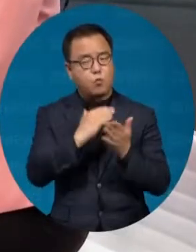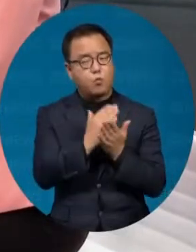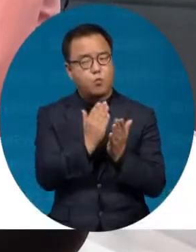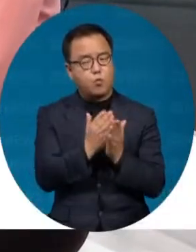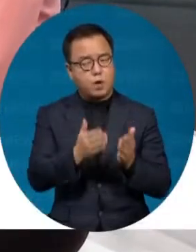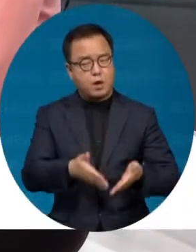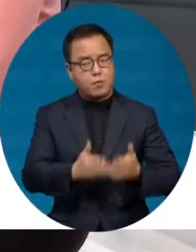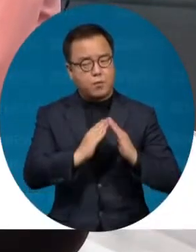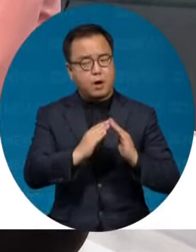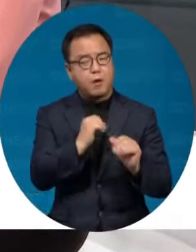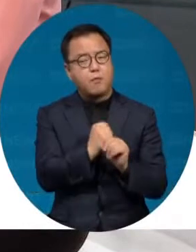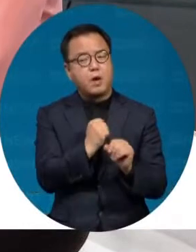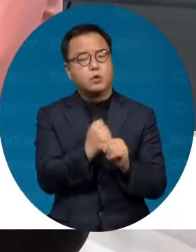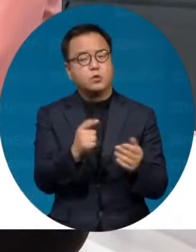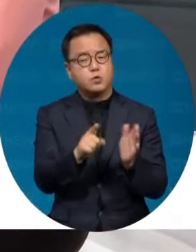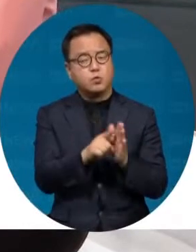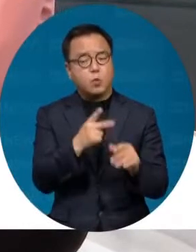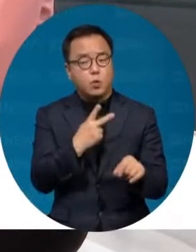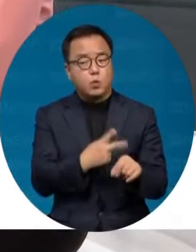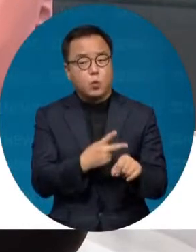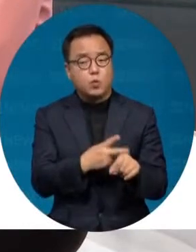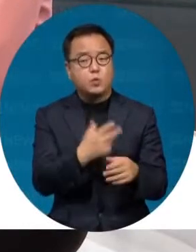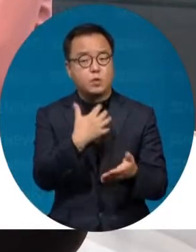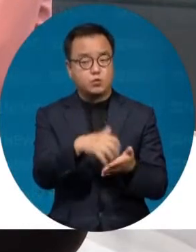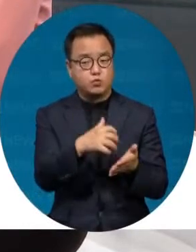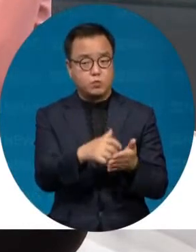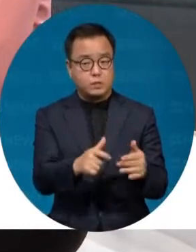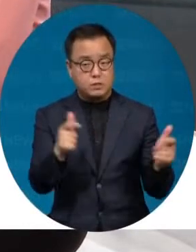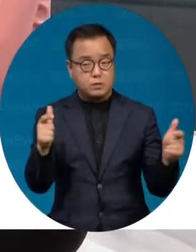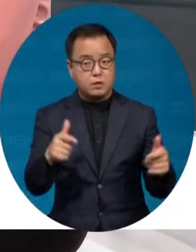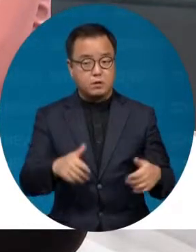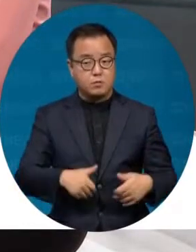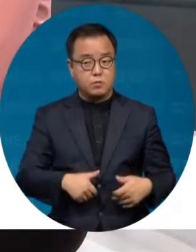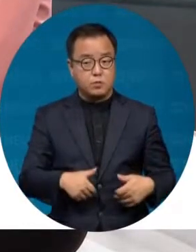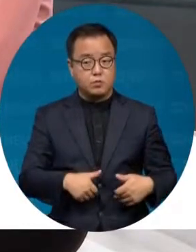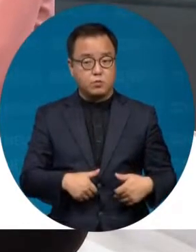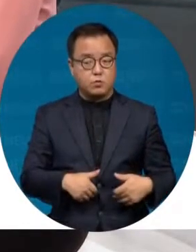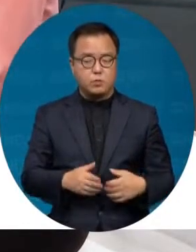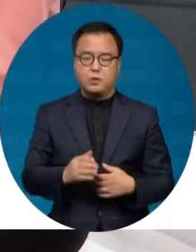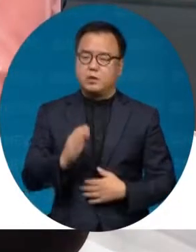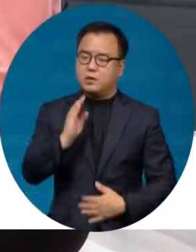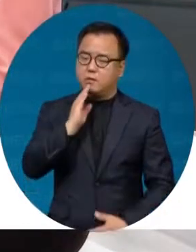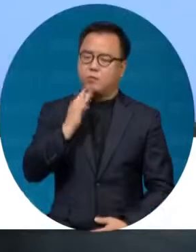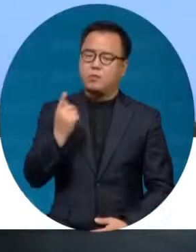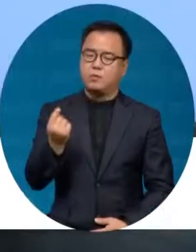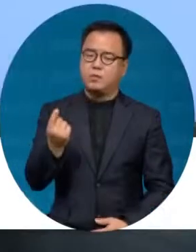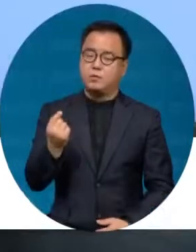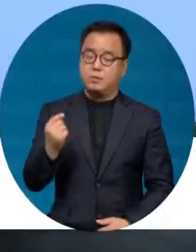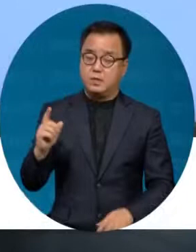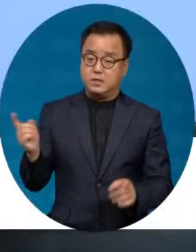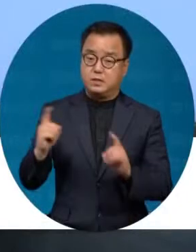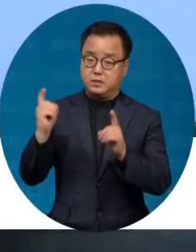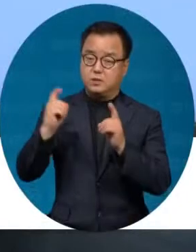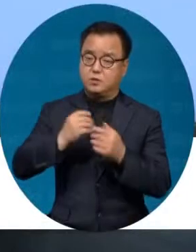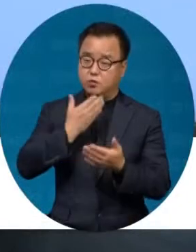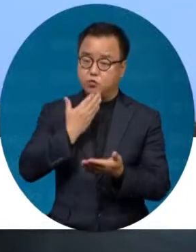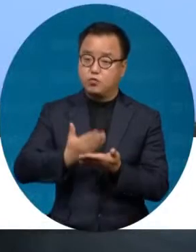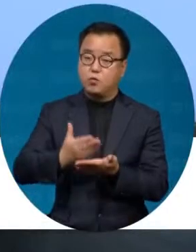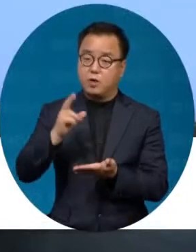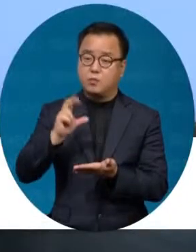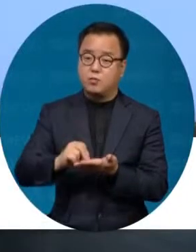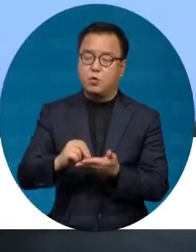뭐니뭐니 해도 일단 교사의 수가 늘어나 야 하지 않겠습니까 네 맞습니다 2 쟁점 의 핵심 이기도 한데요 이제